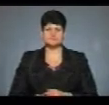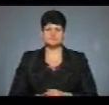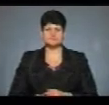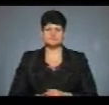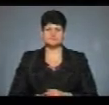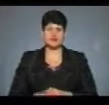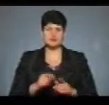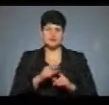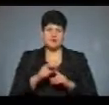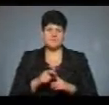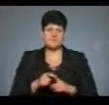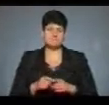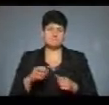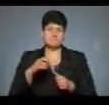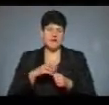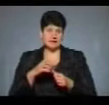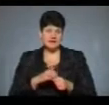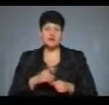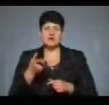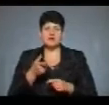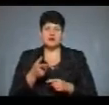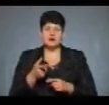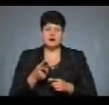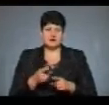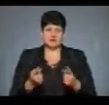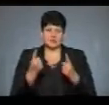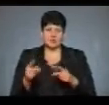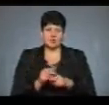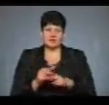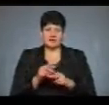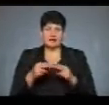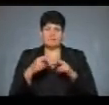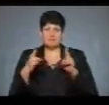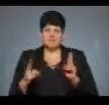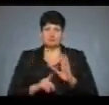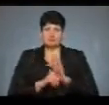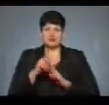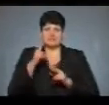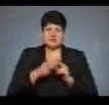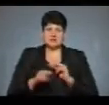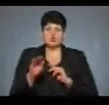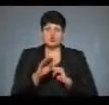За словами бригадира Ігоря Петришина, капітально ремонтувати міст почали наприкінці жовтня.